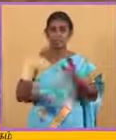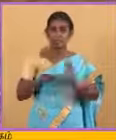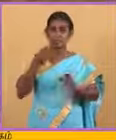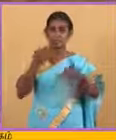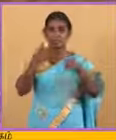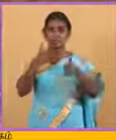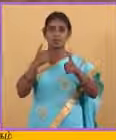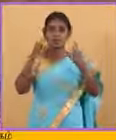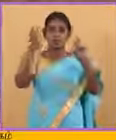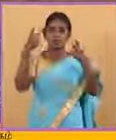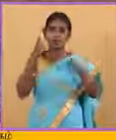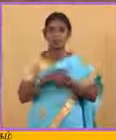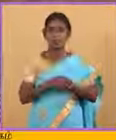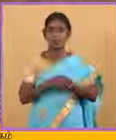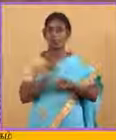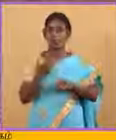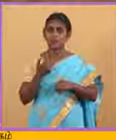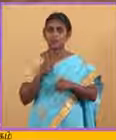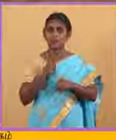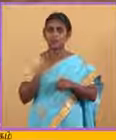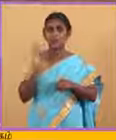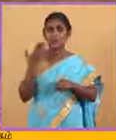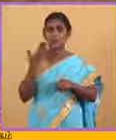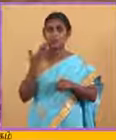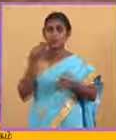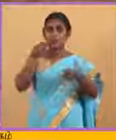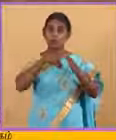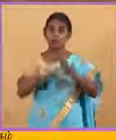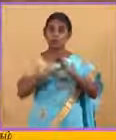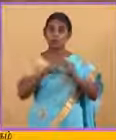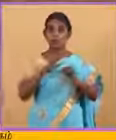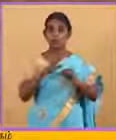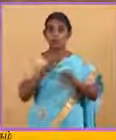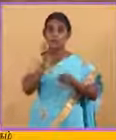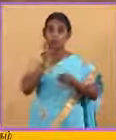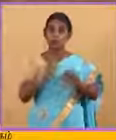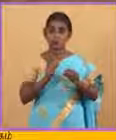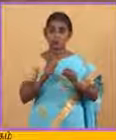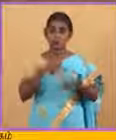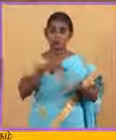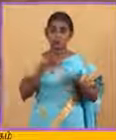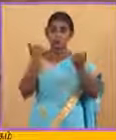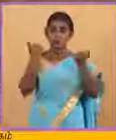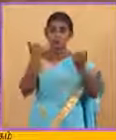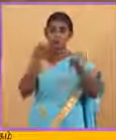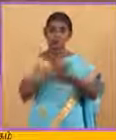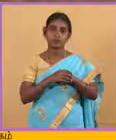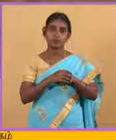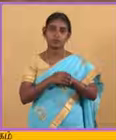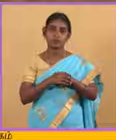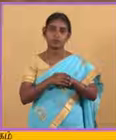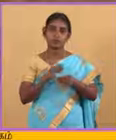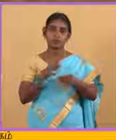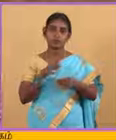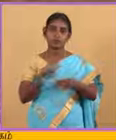அப்போ ஏனென்றால் தமிழில் உள்ள சொற்கள் செறிவு மிகுந்தவை. நீங்கள் கேட்கலாம், ஆமாம், செறிவு மிகுந்தவைனா என்னது